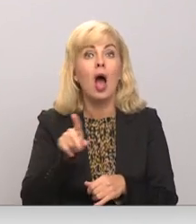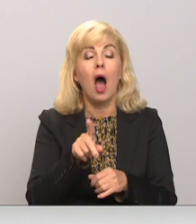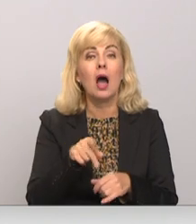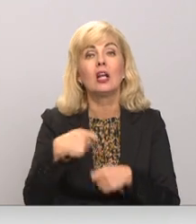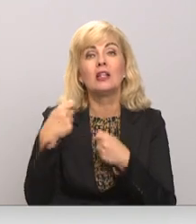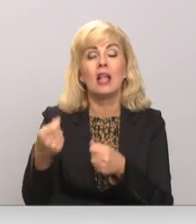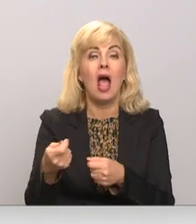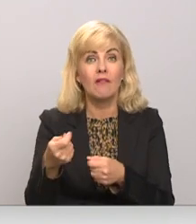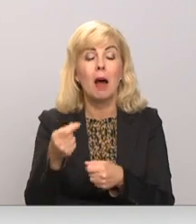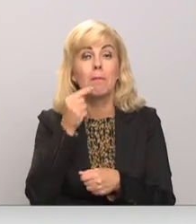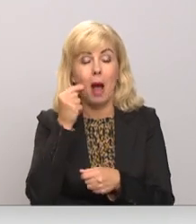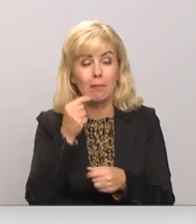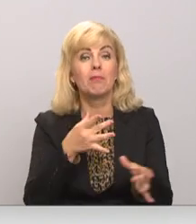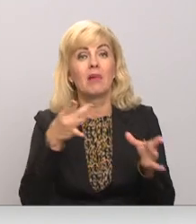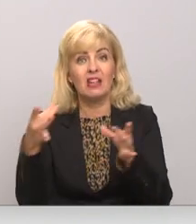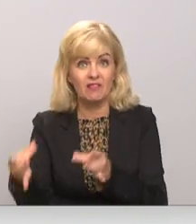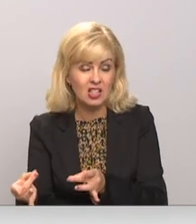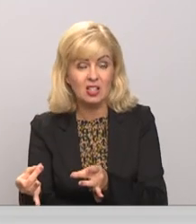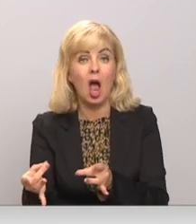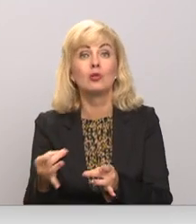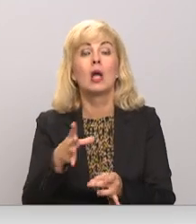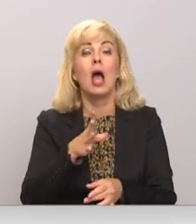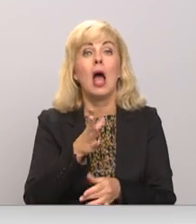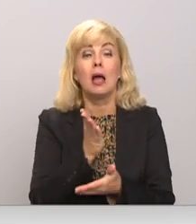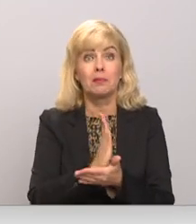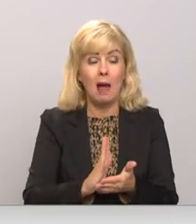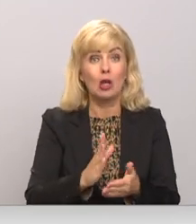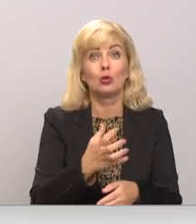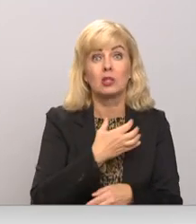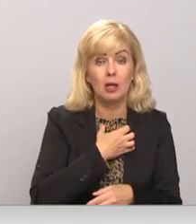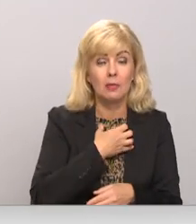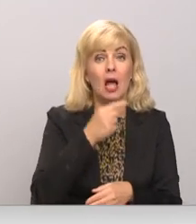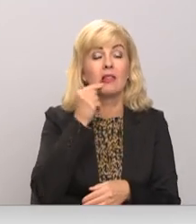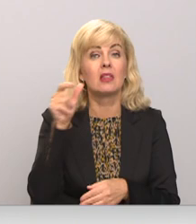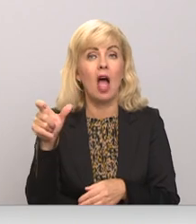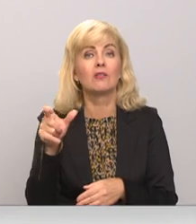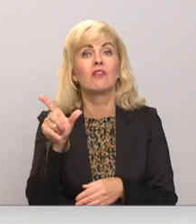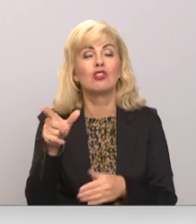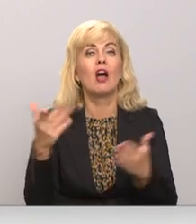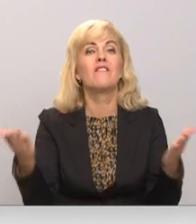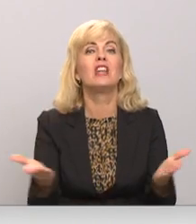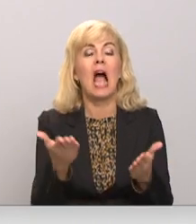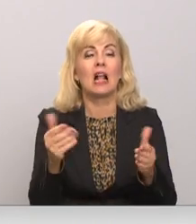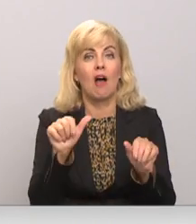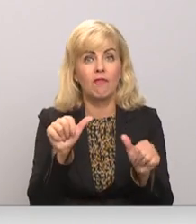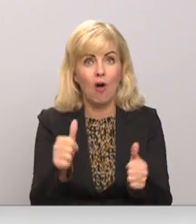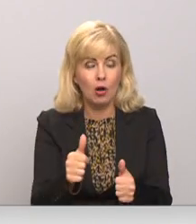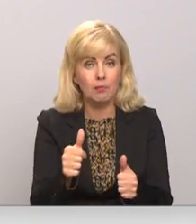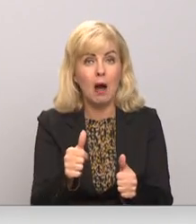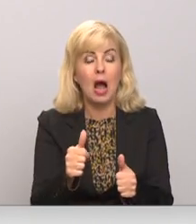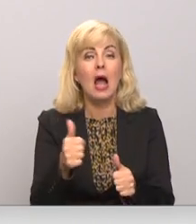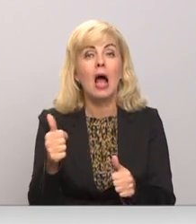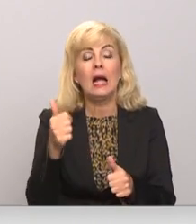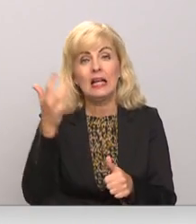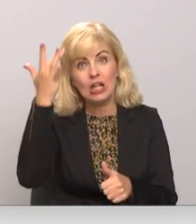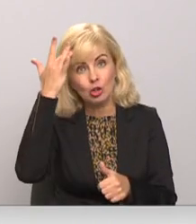tēti. Tēvs arī saslima. Un tā, ka es beidzu slimot, tad tēvs, bet viņš ļoti vieglā formā, bet viņam bija